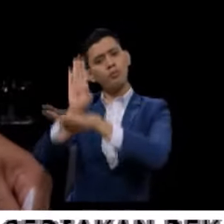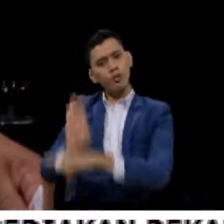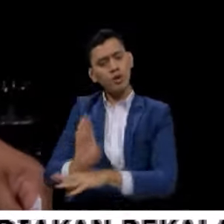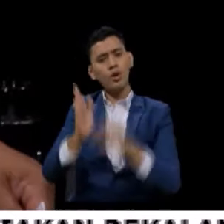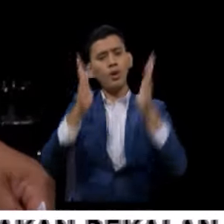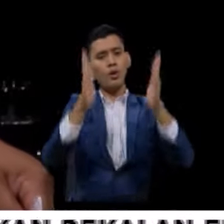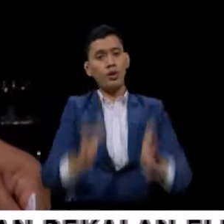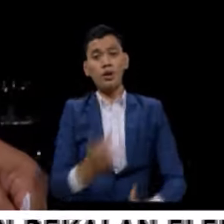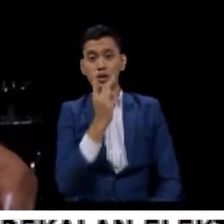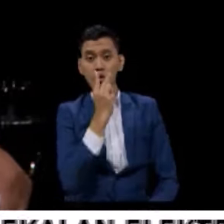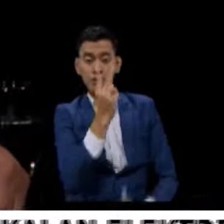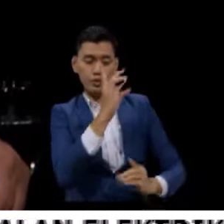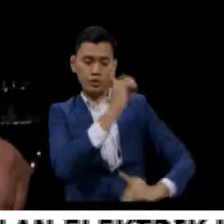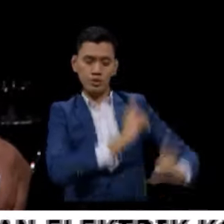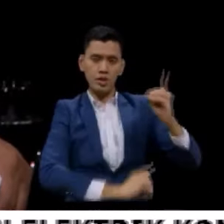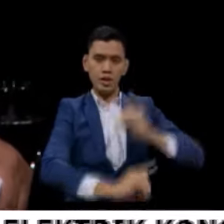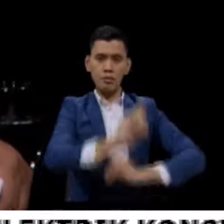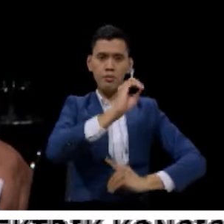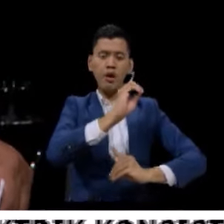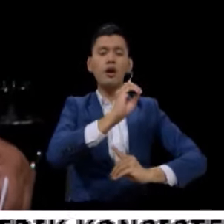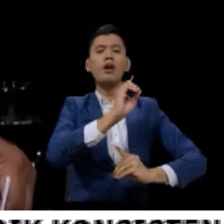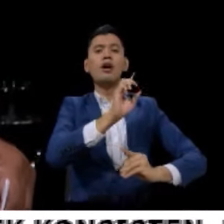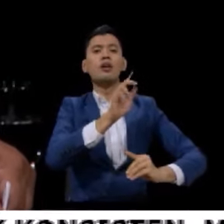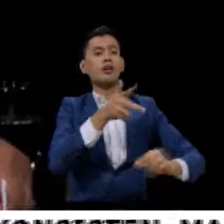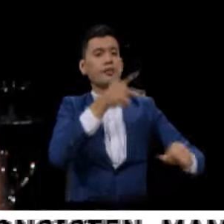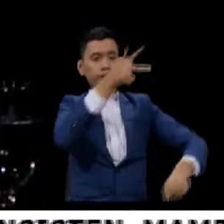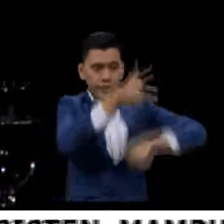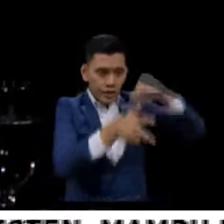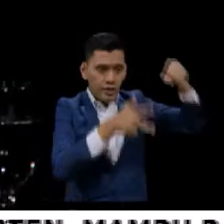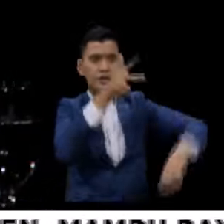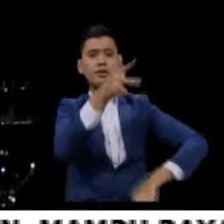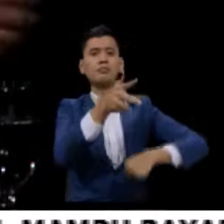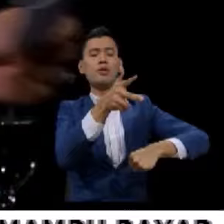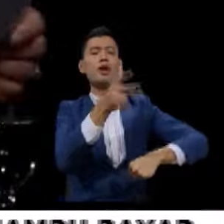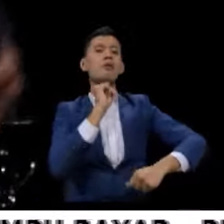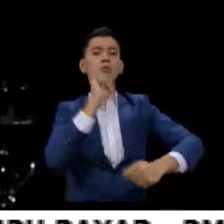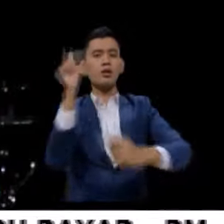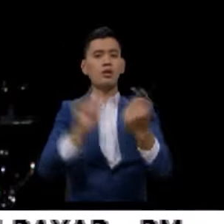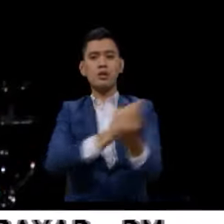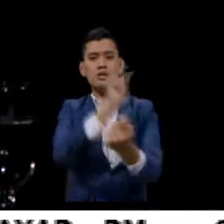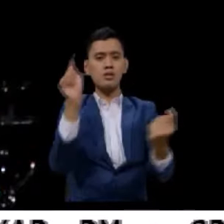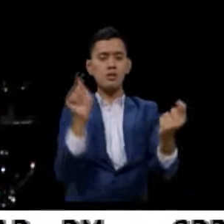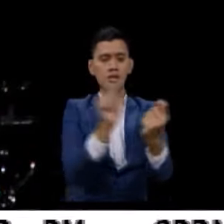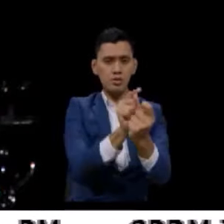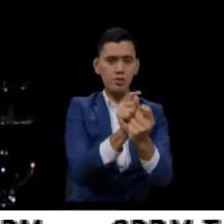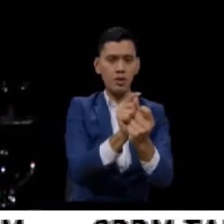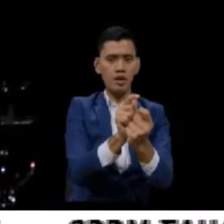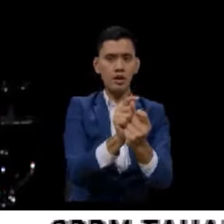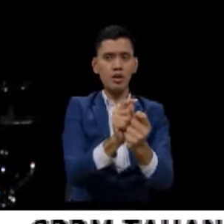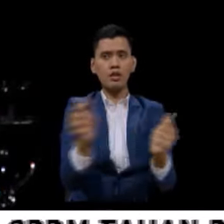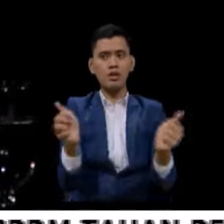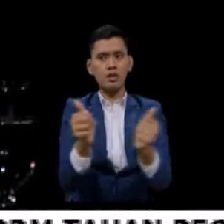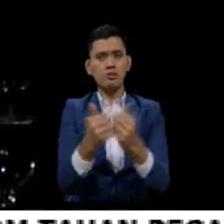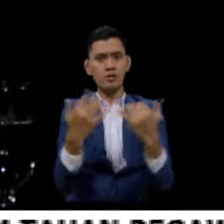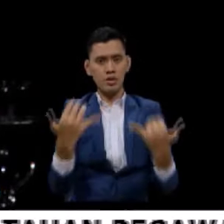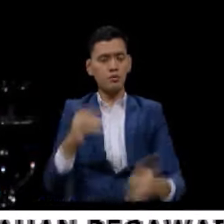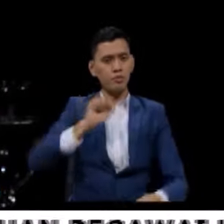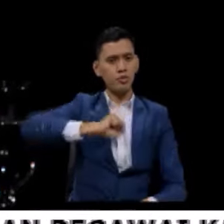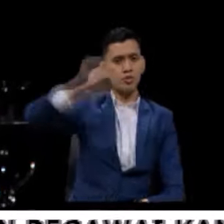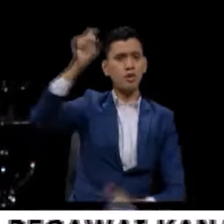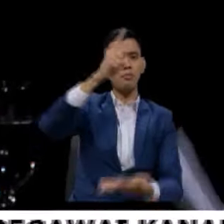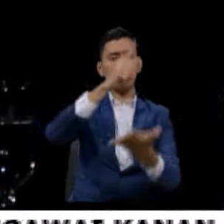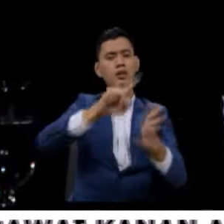ulama drama film yang tak SimSimi selari dengan hasrat yang Coba dah tuh dan patients to dukung icube perjuangkan